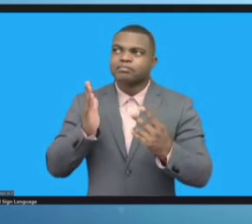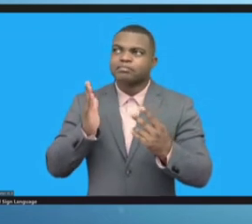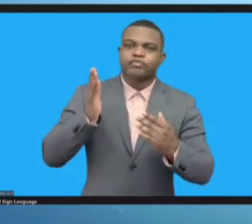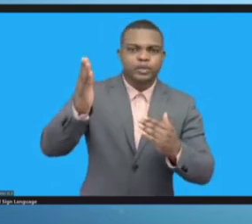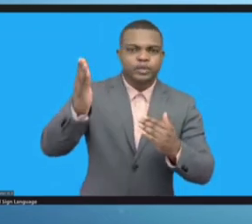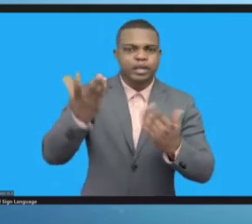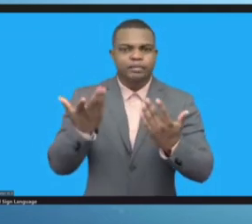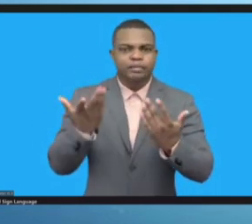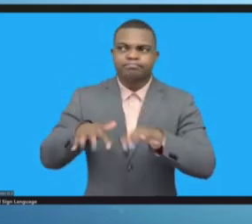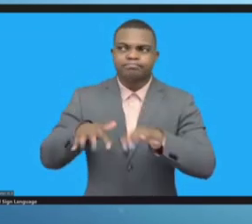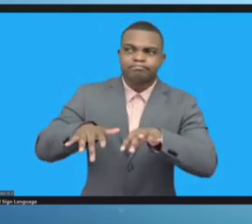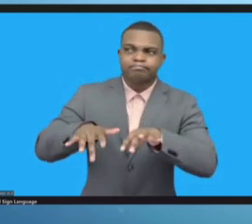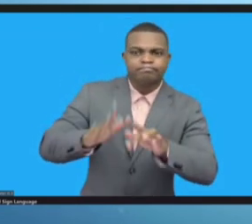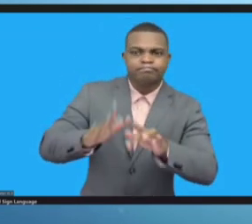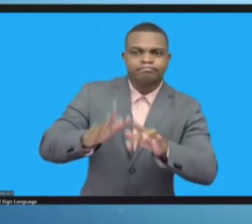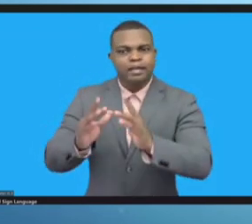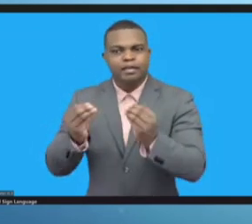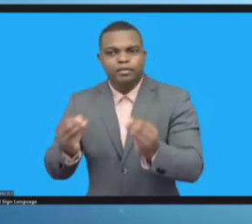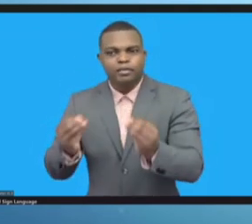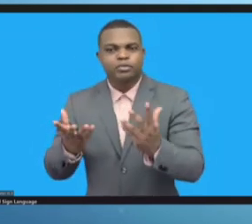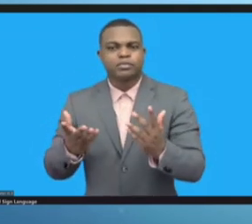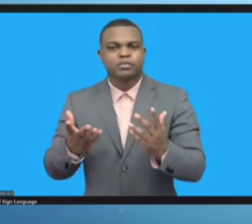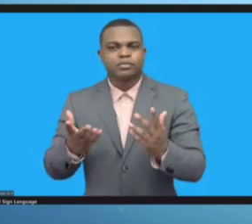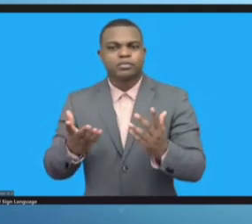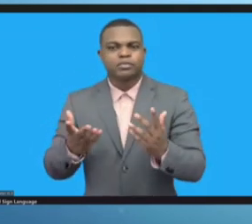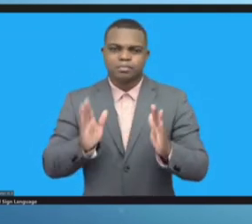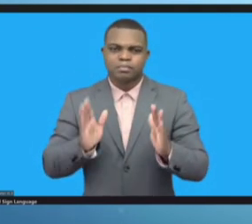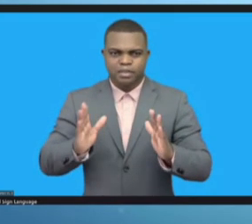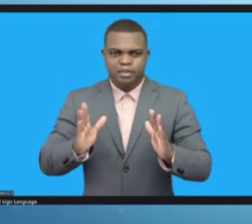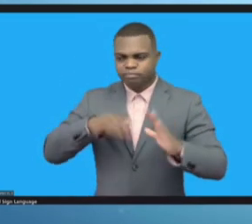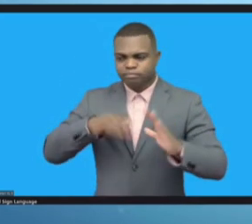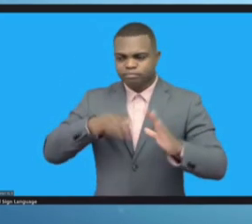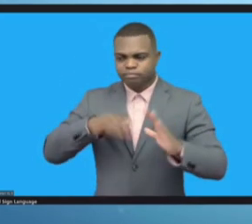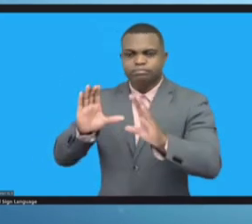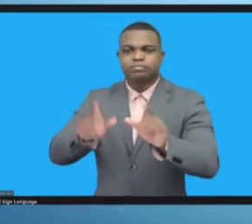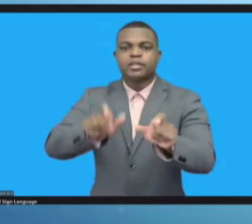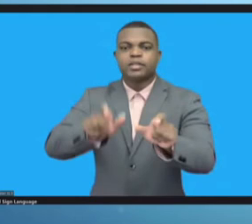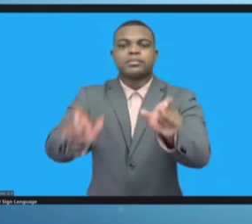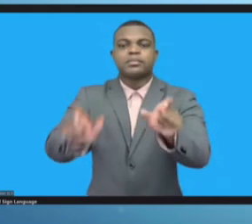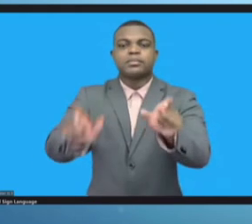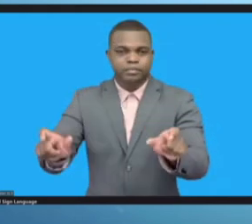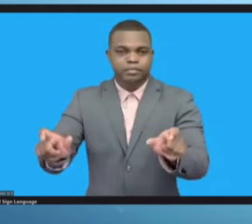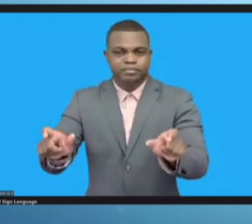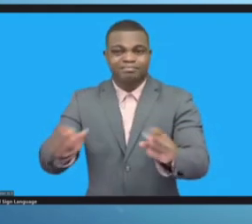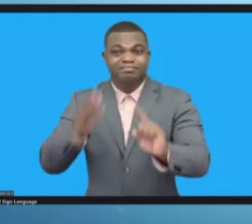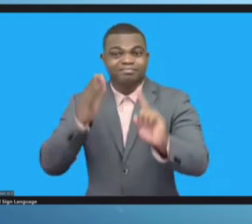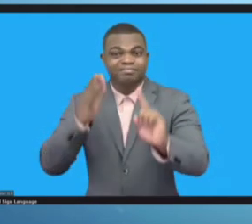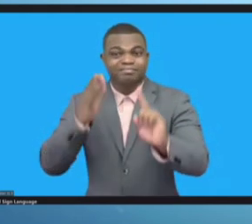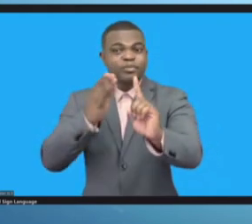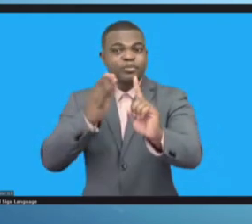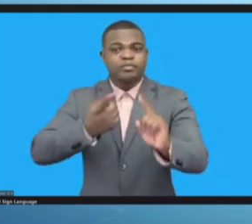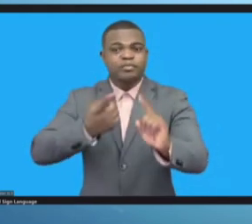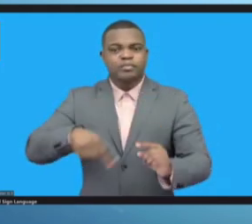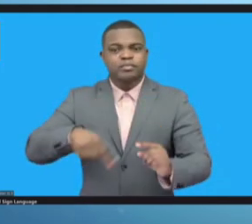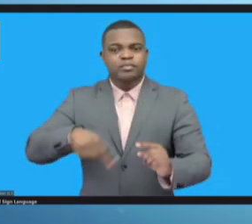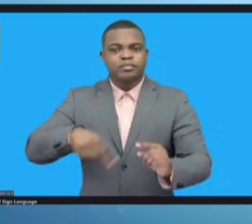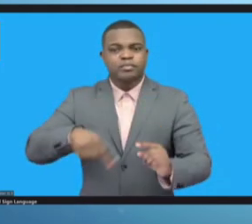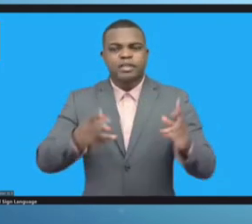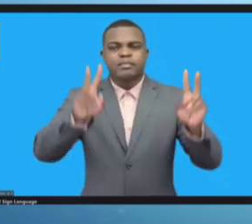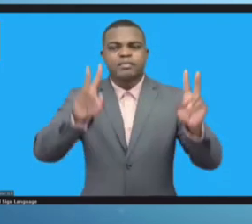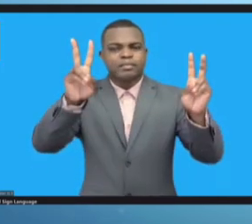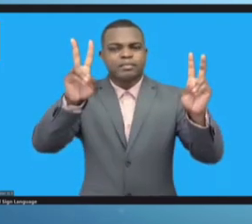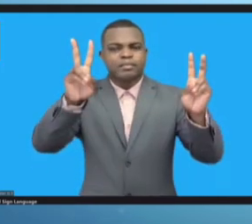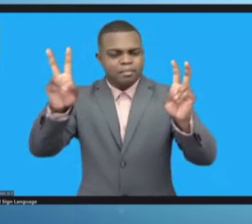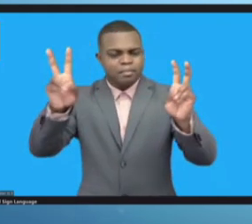l'humain, avec un Internet résilient pour un avenir partagé, inclusif et